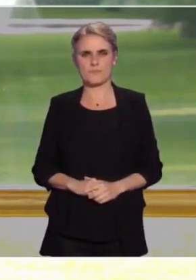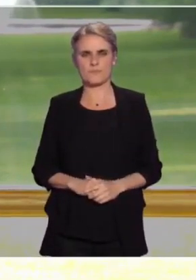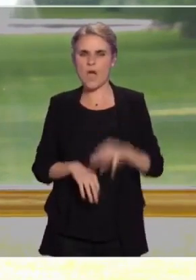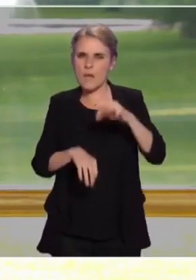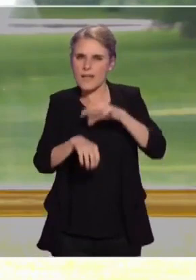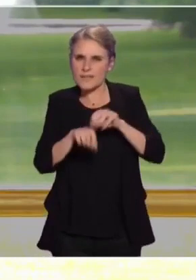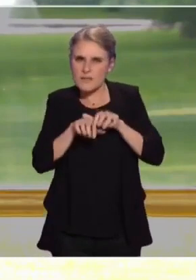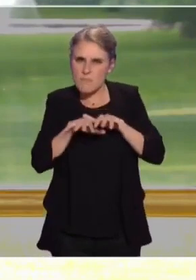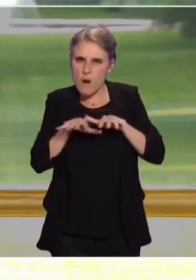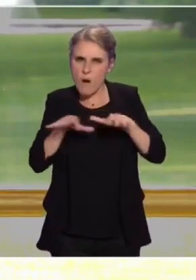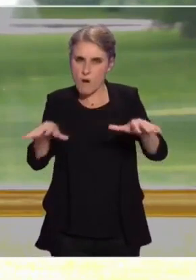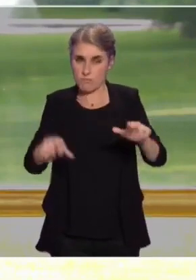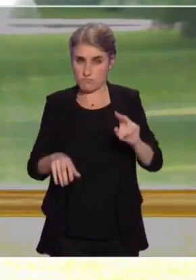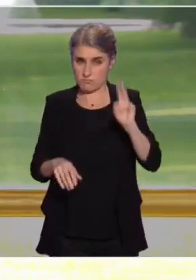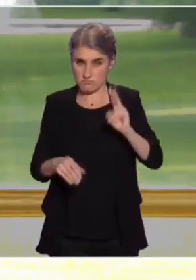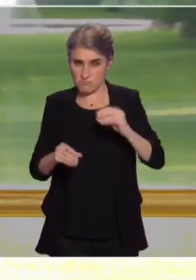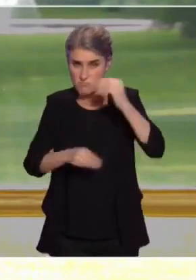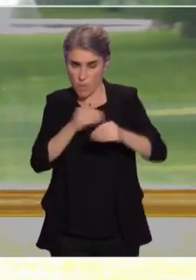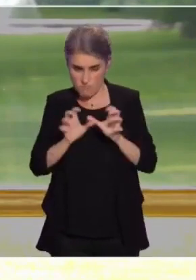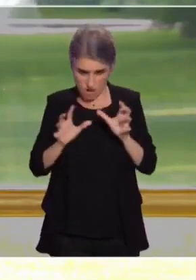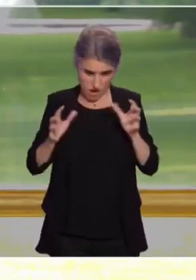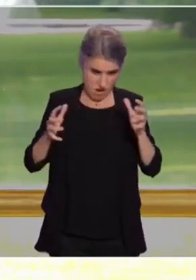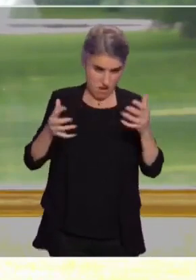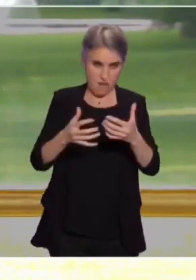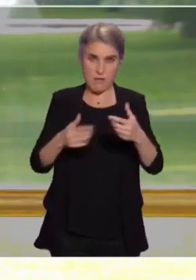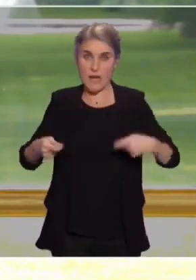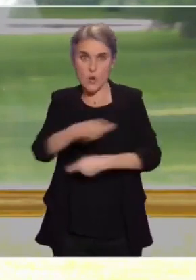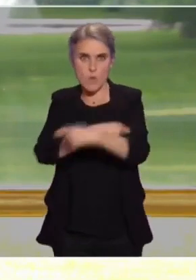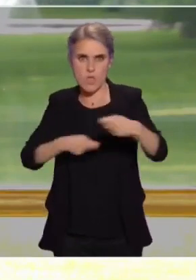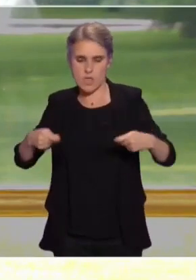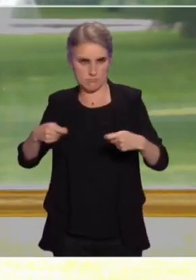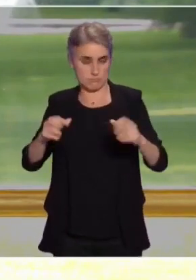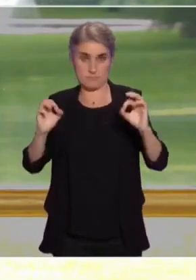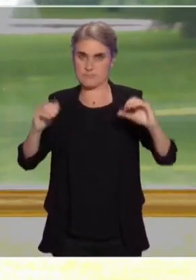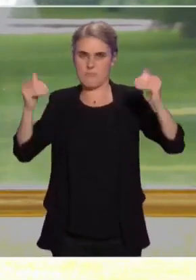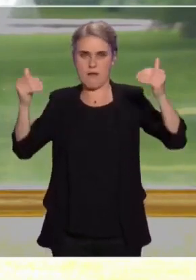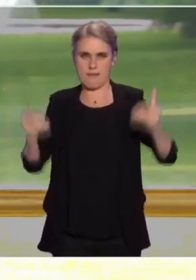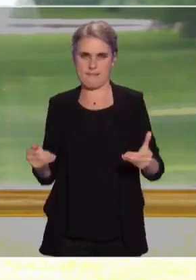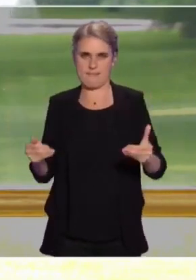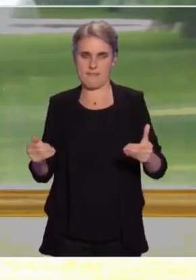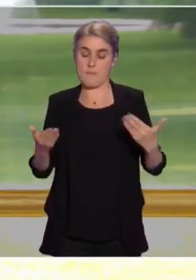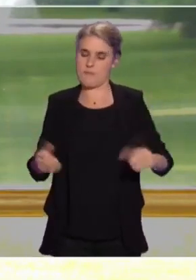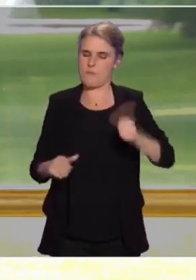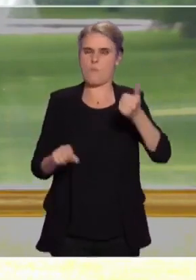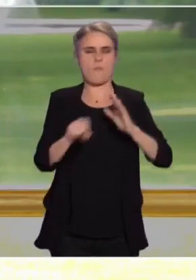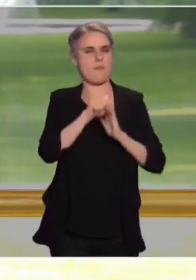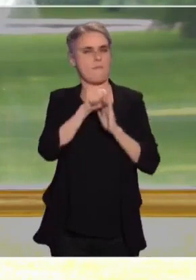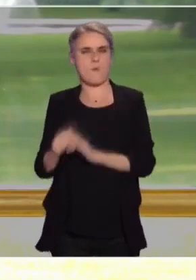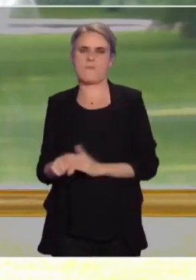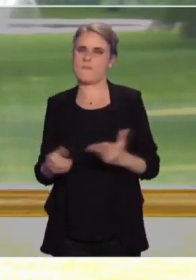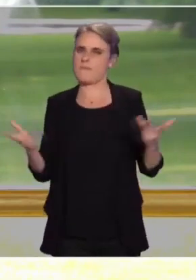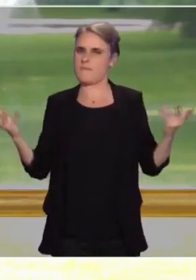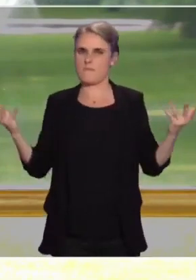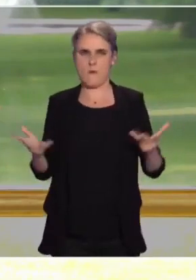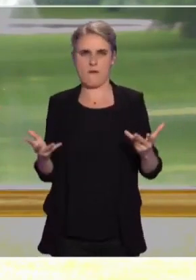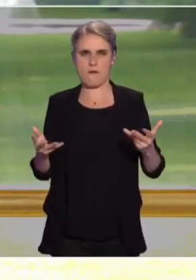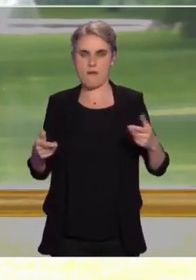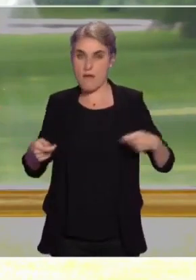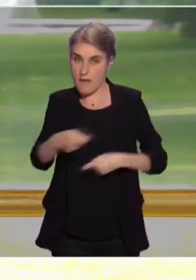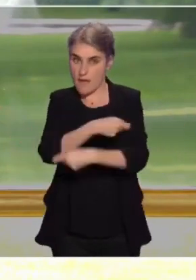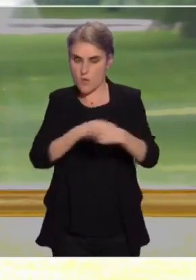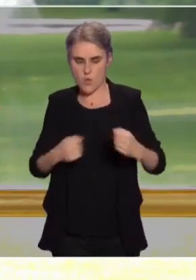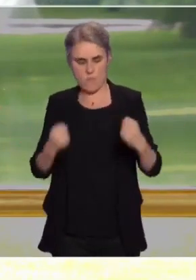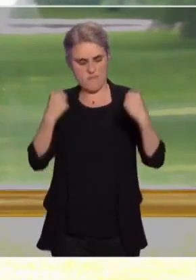l'économie mondiale s'est quasi arrêter notre première priorité est donc d'abord de reconstruire une économie